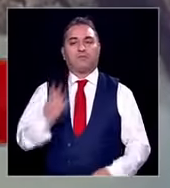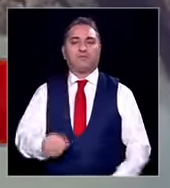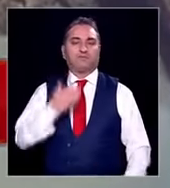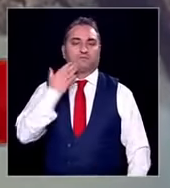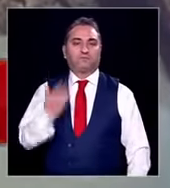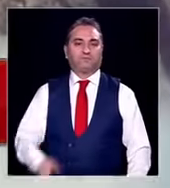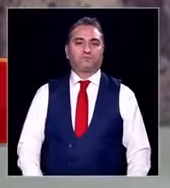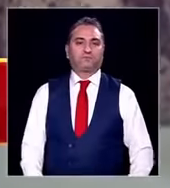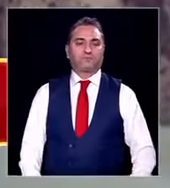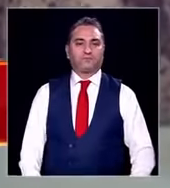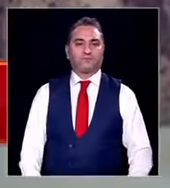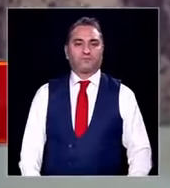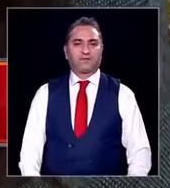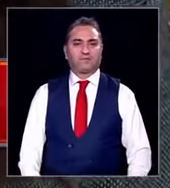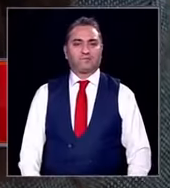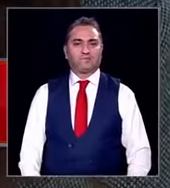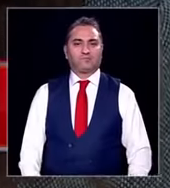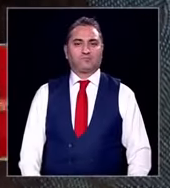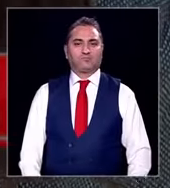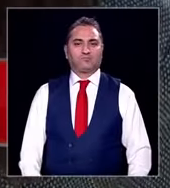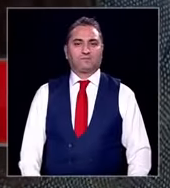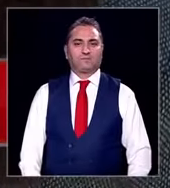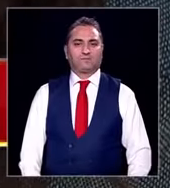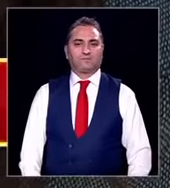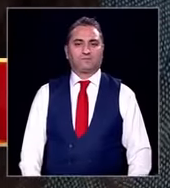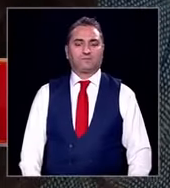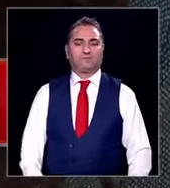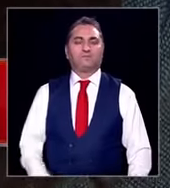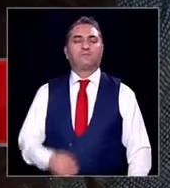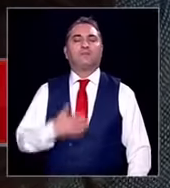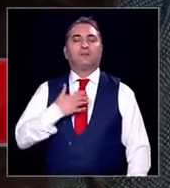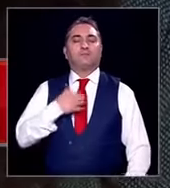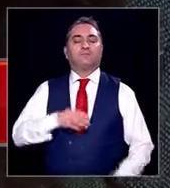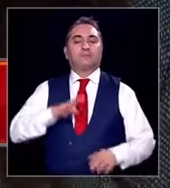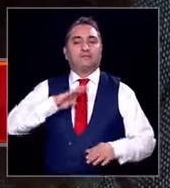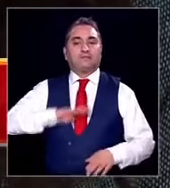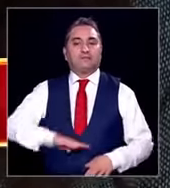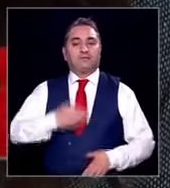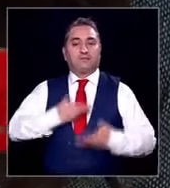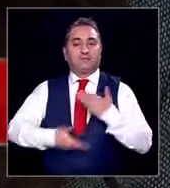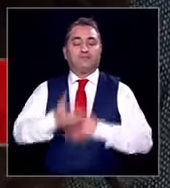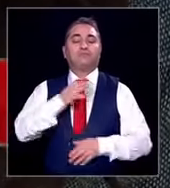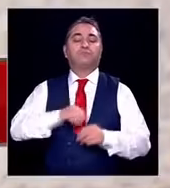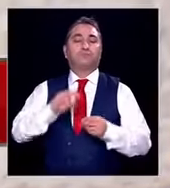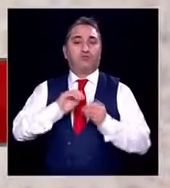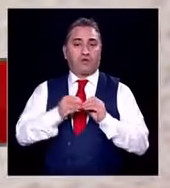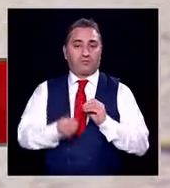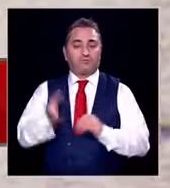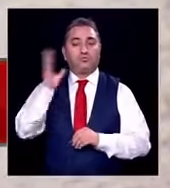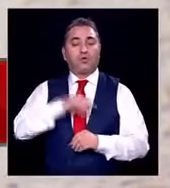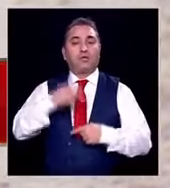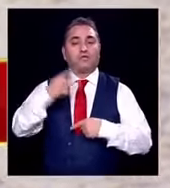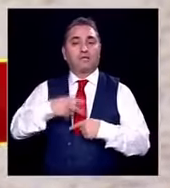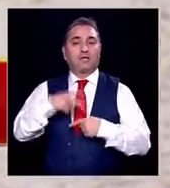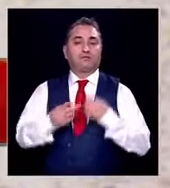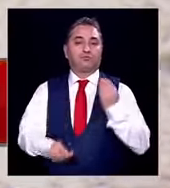takmayıp bununla savaşmayı denemek istedim. İlk etkilenen yer sindirim sistemi oluyor. Bunu zehirlenmeler takip edebiliyor. Emine Hanım